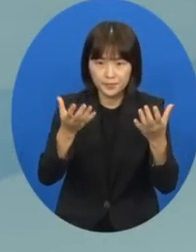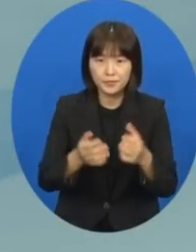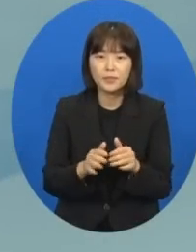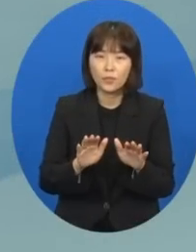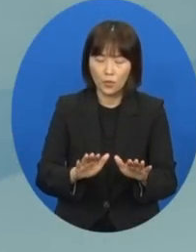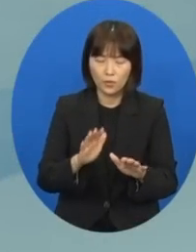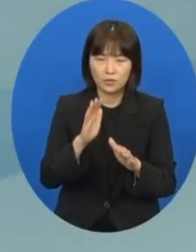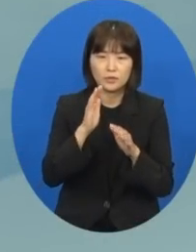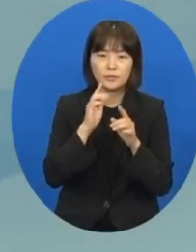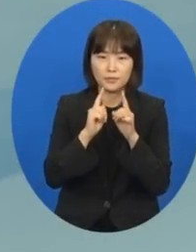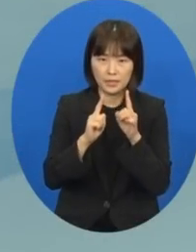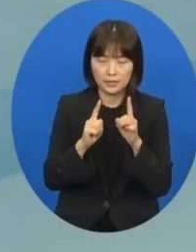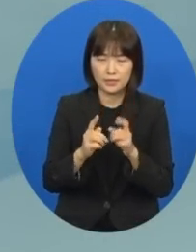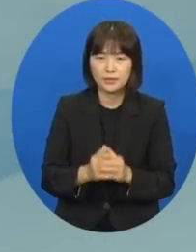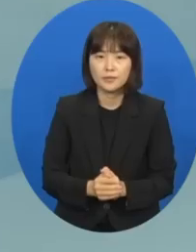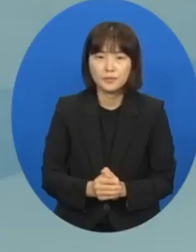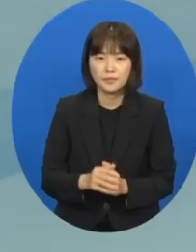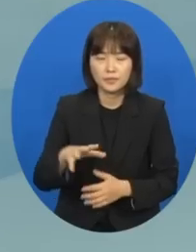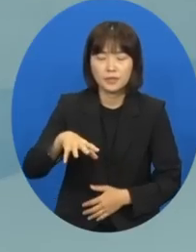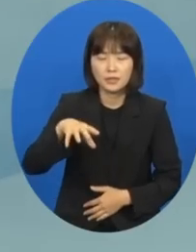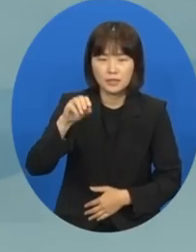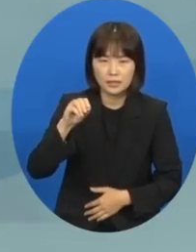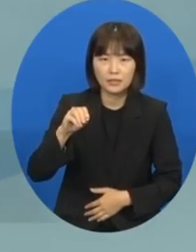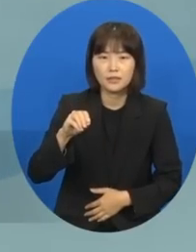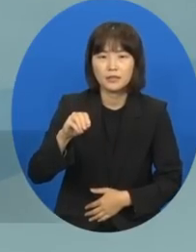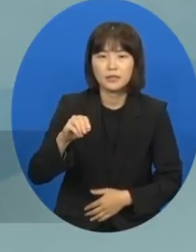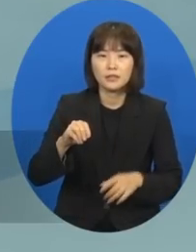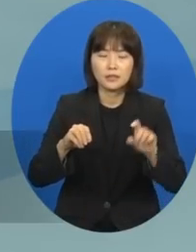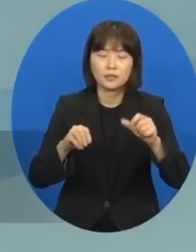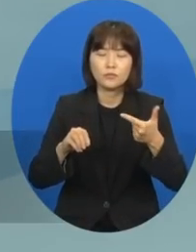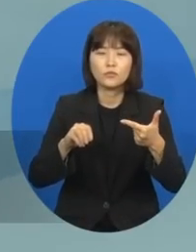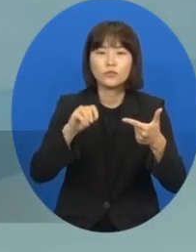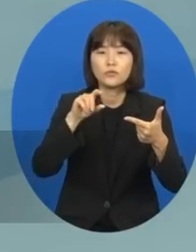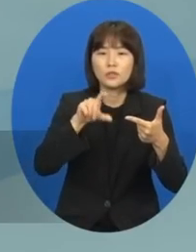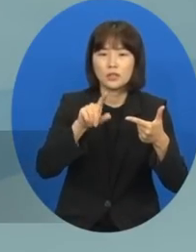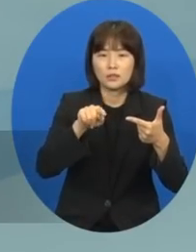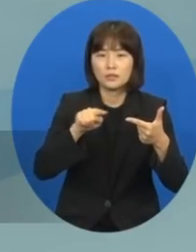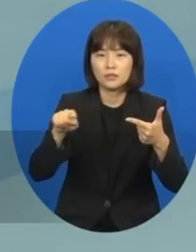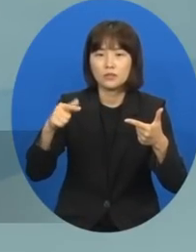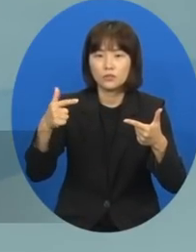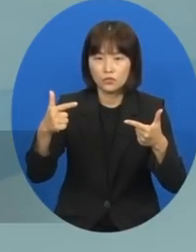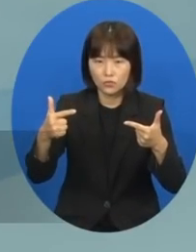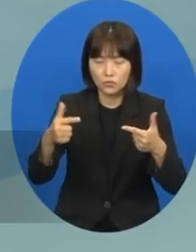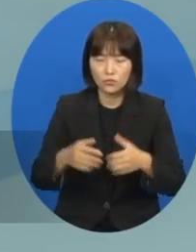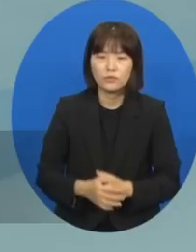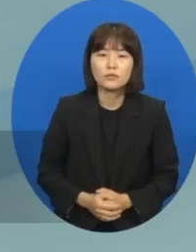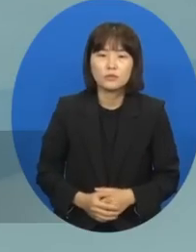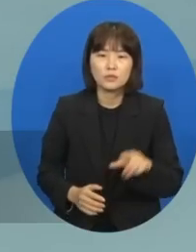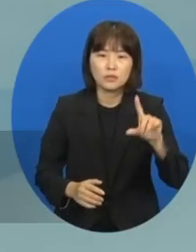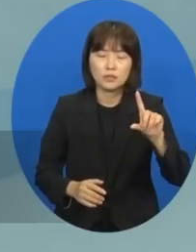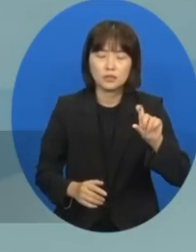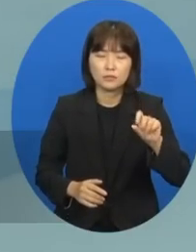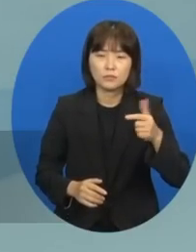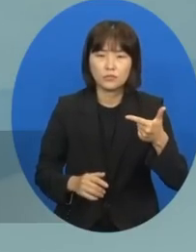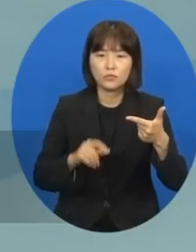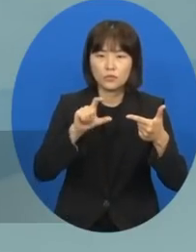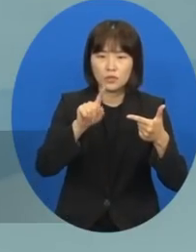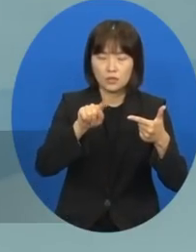오늘 말씀 우리 보도록 하겠습니다. 창세기 16장 1절에서 7절 그리고